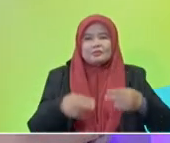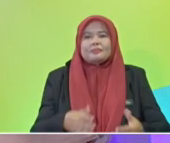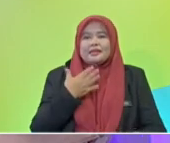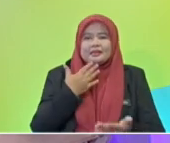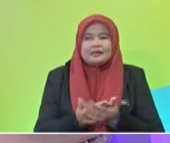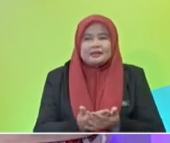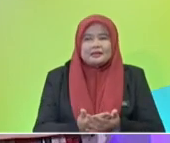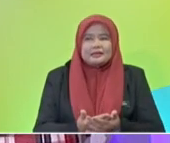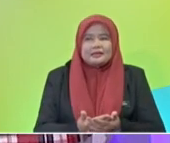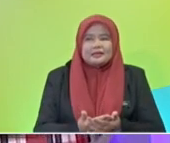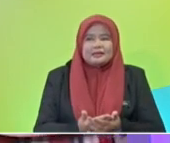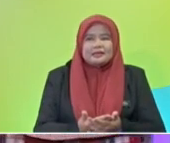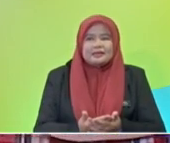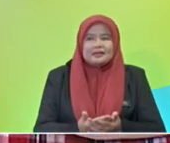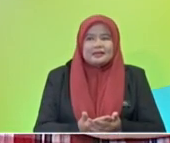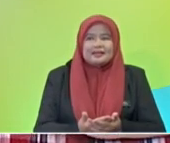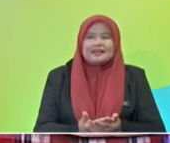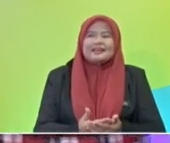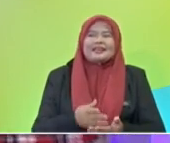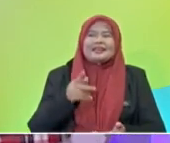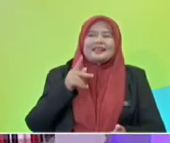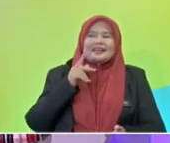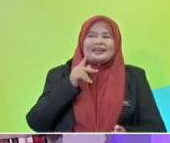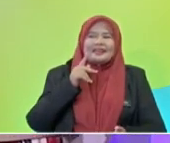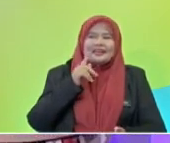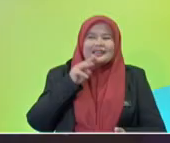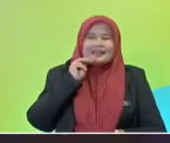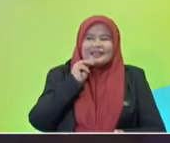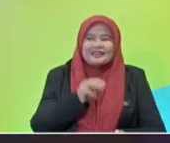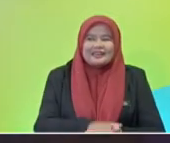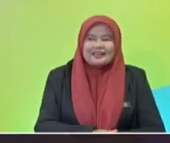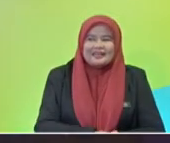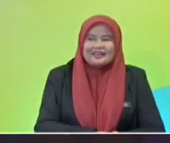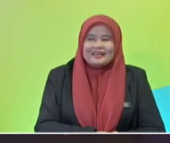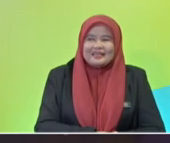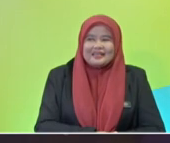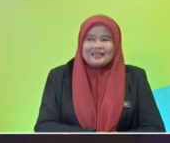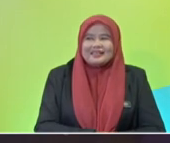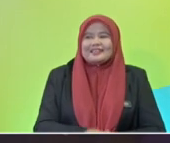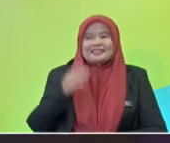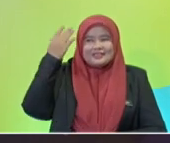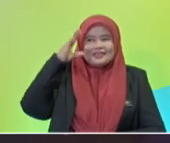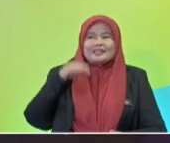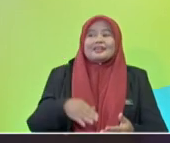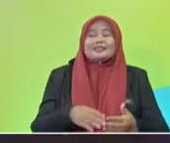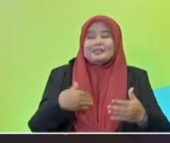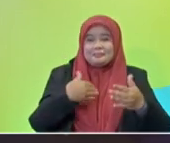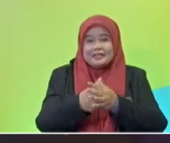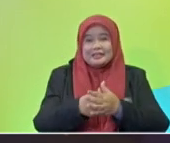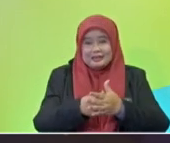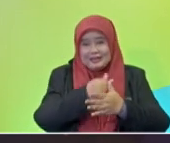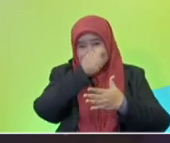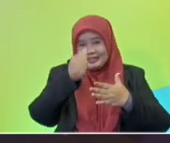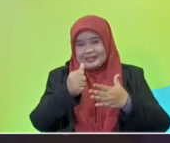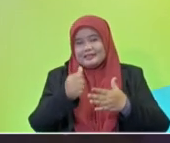Mariah Baiklah Min maaf tak apa Maria kelah sebelah cikgu cikgu memandakkan kita dah sampai ke Penghujung kan sedikit